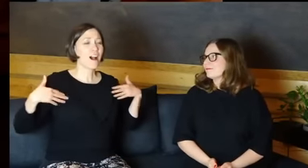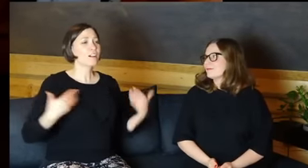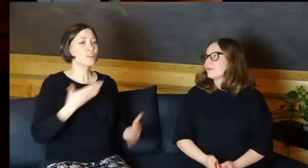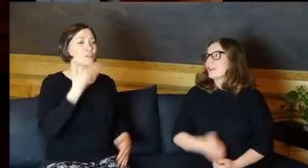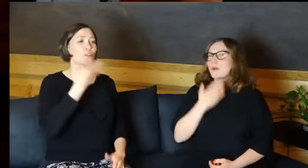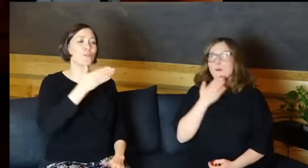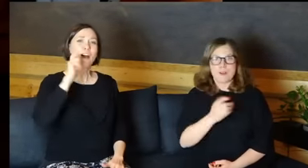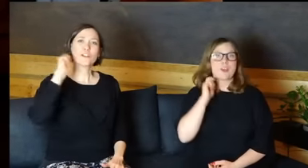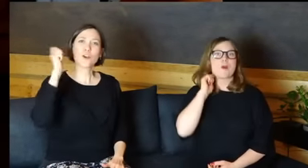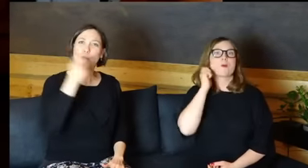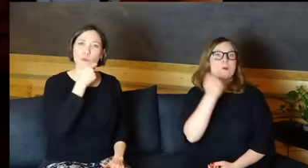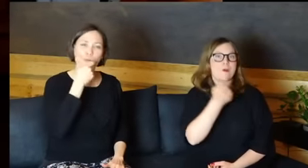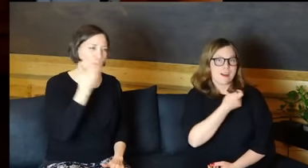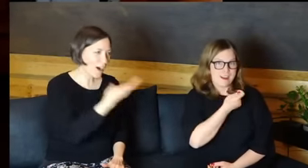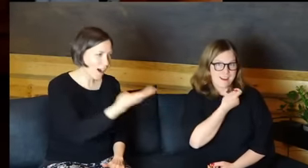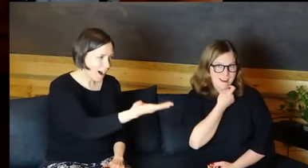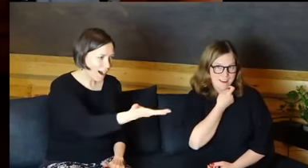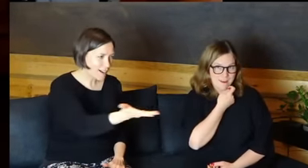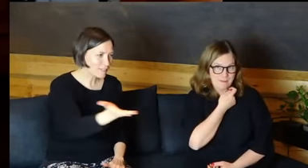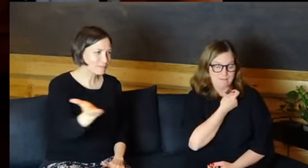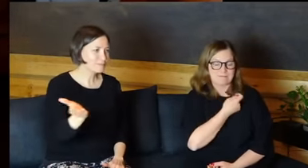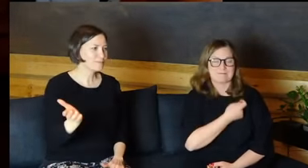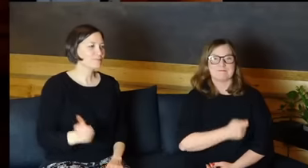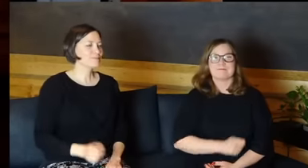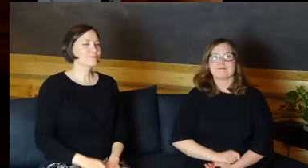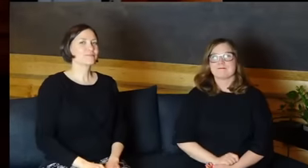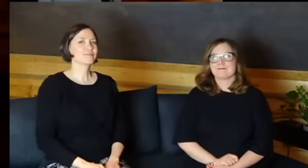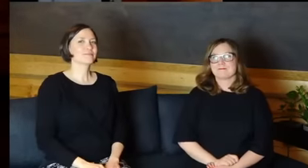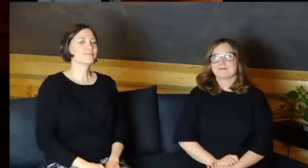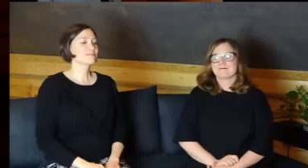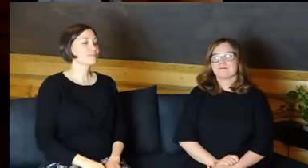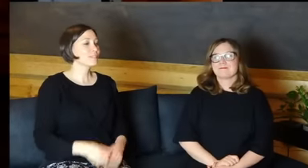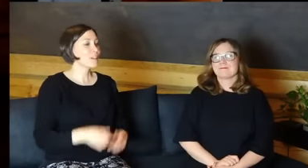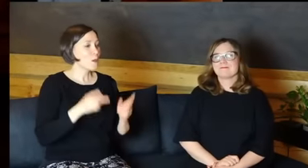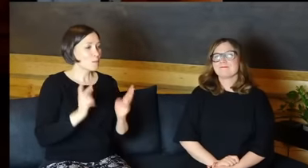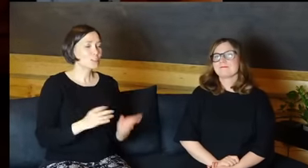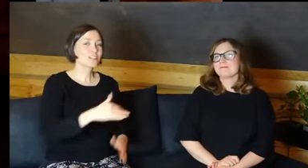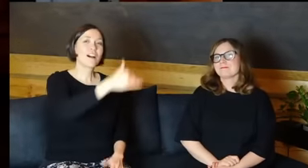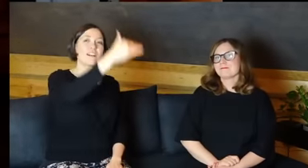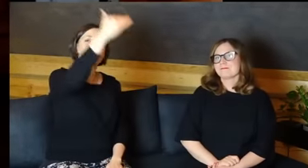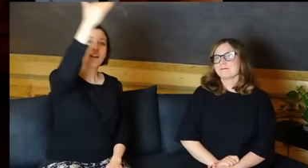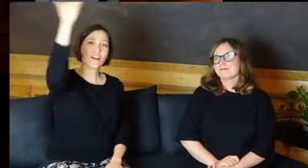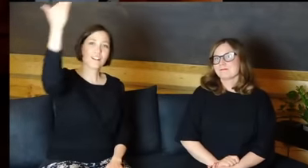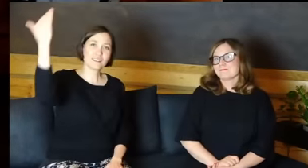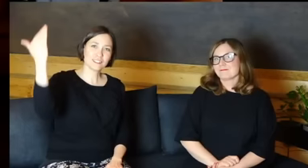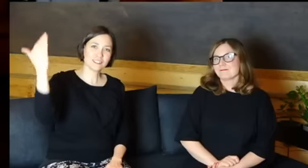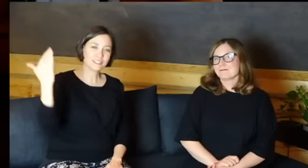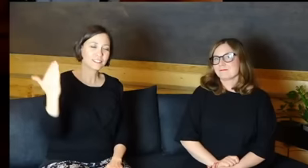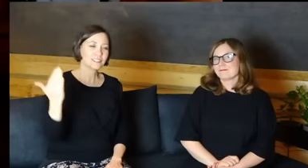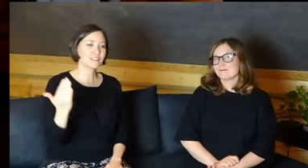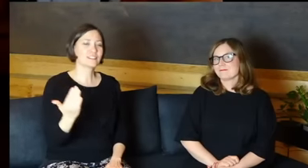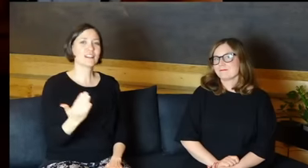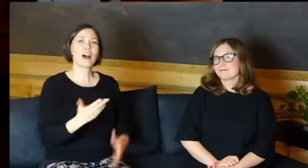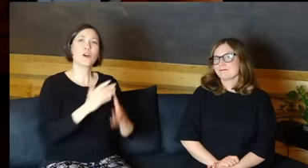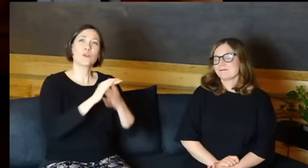onnellista ja hyvää joulua, ja sitä